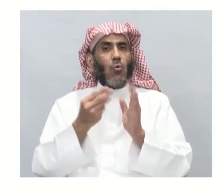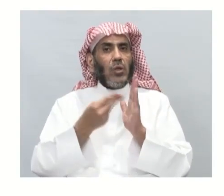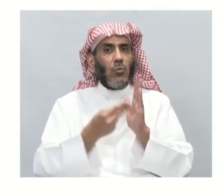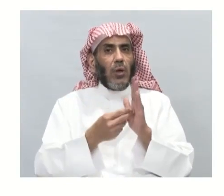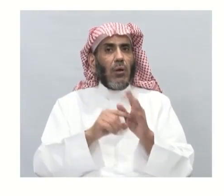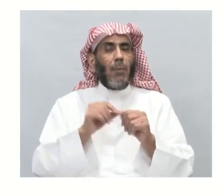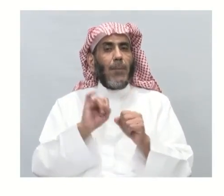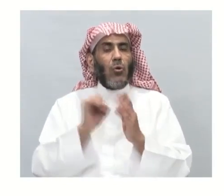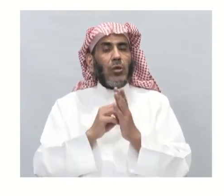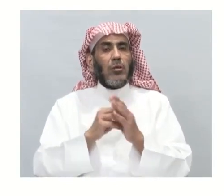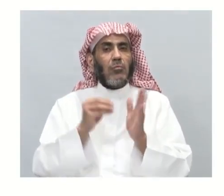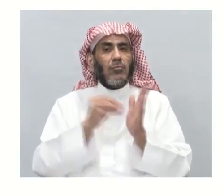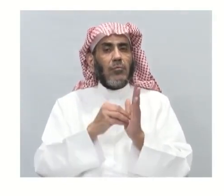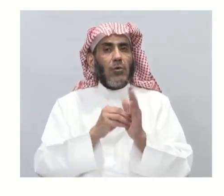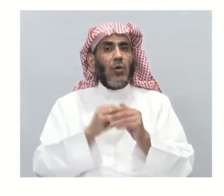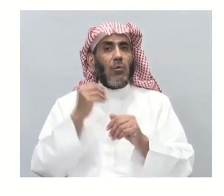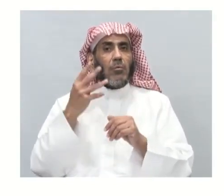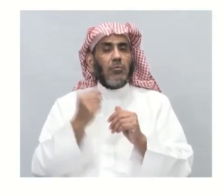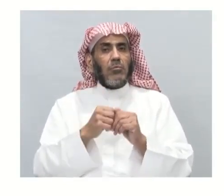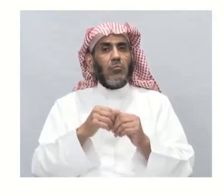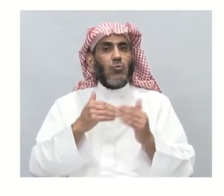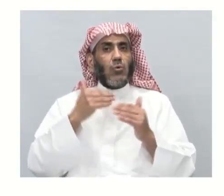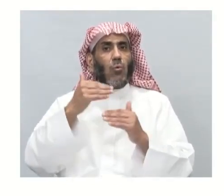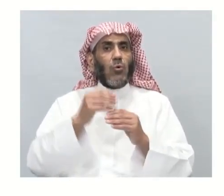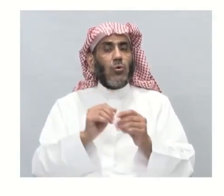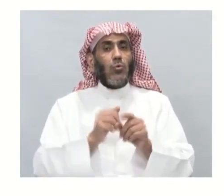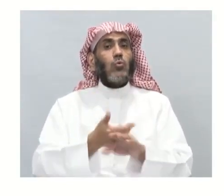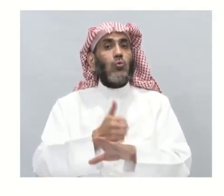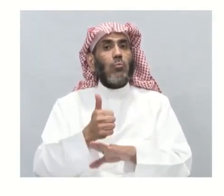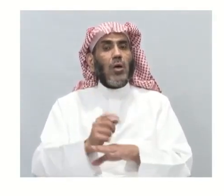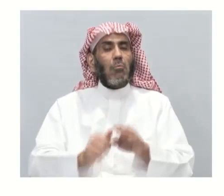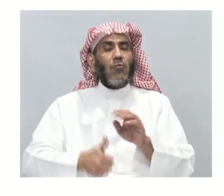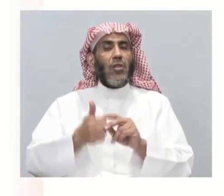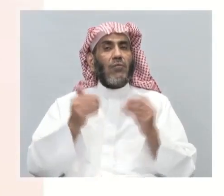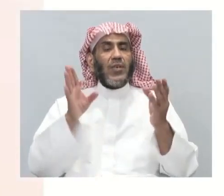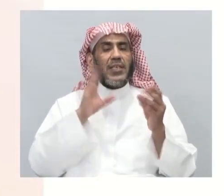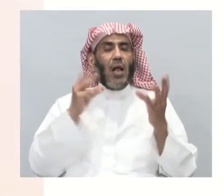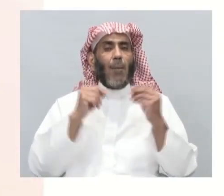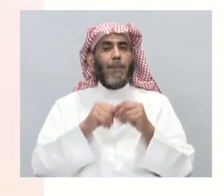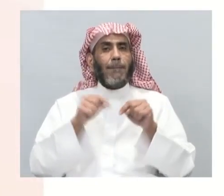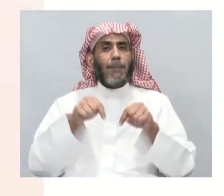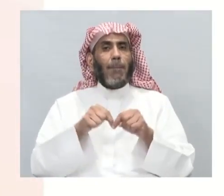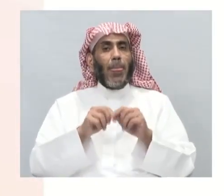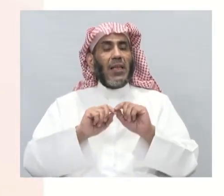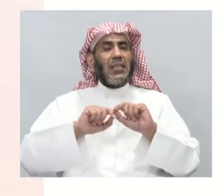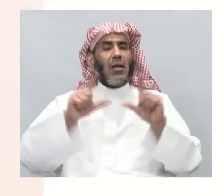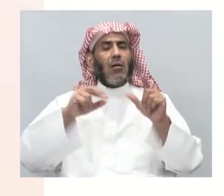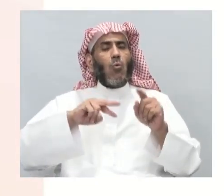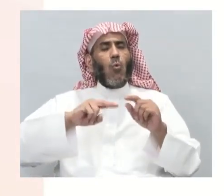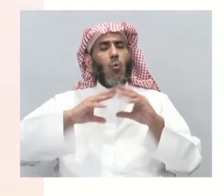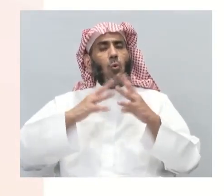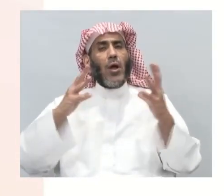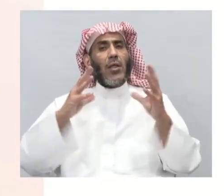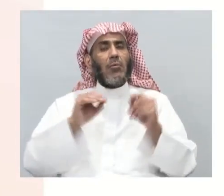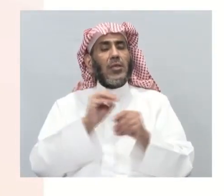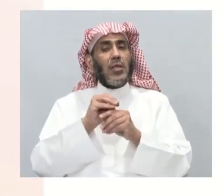ملحوظات عليه وفي الامر الخامس هنا تطور اسلوبك المفضل في التعلم ولاننا استعرضنا كثيرا ارشادات